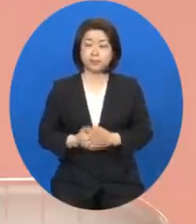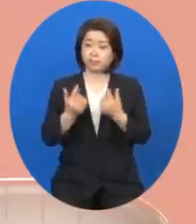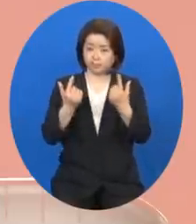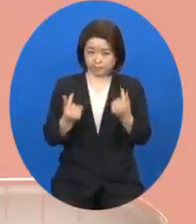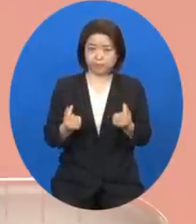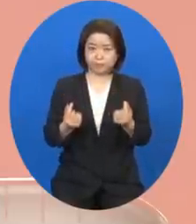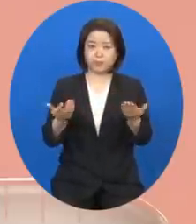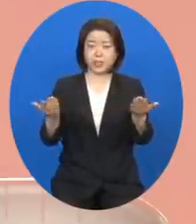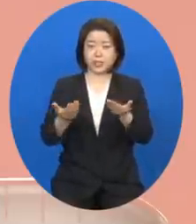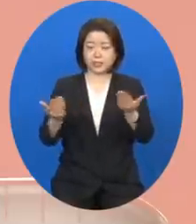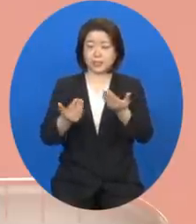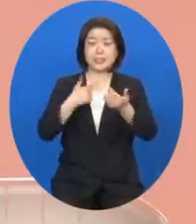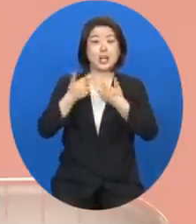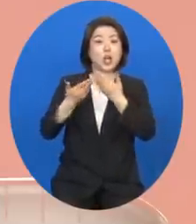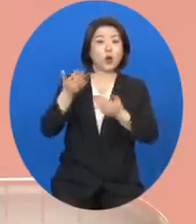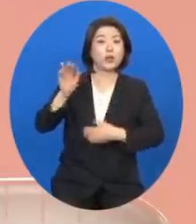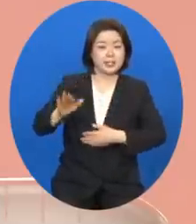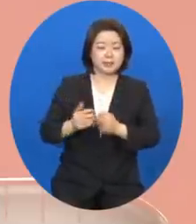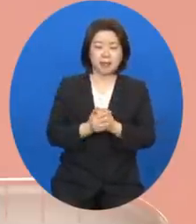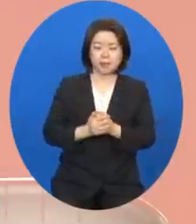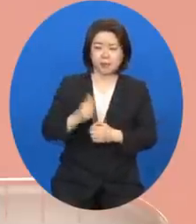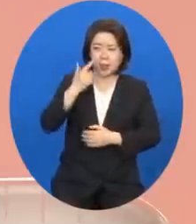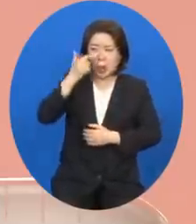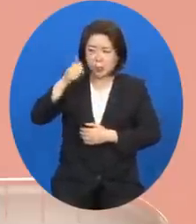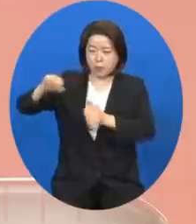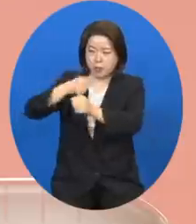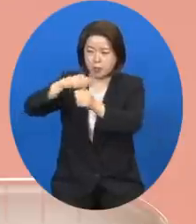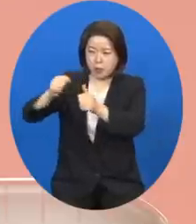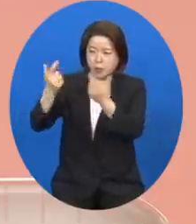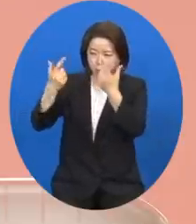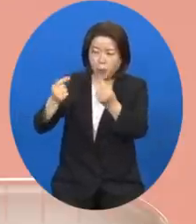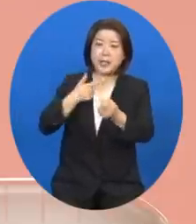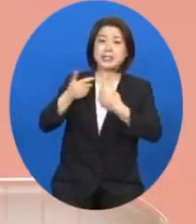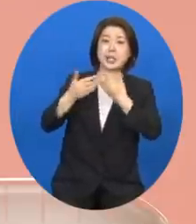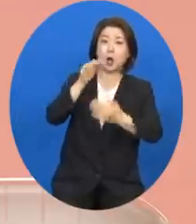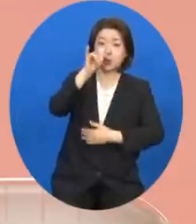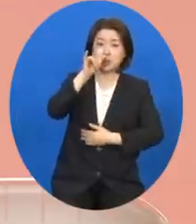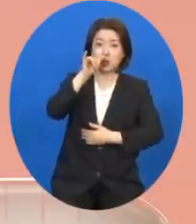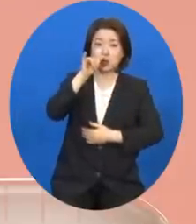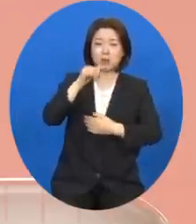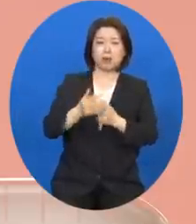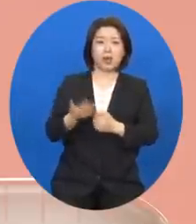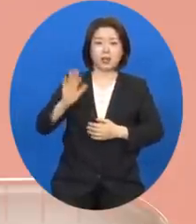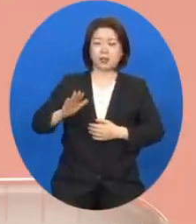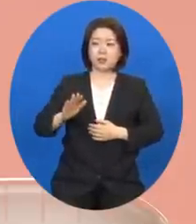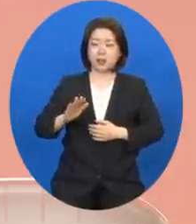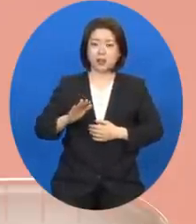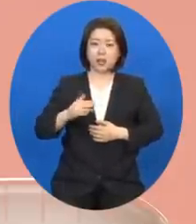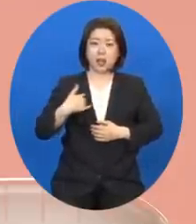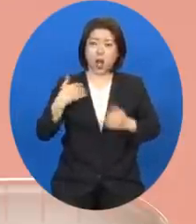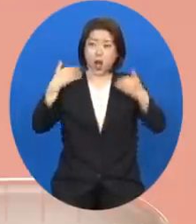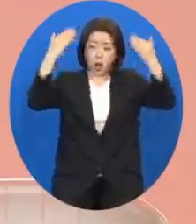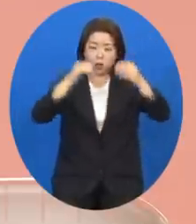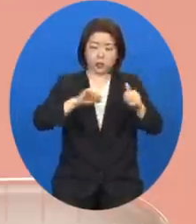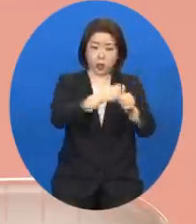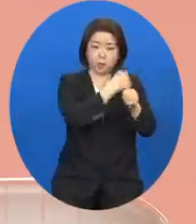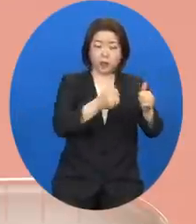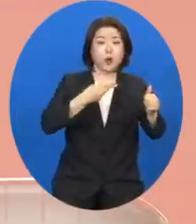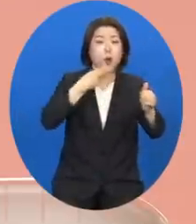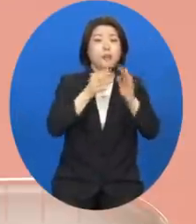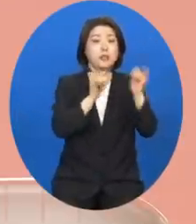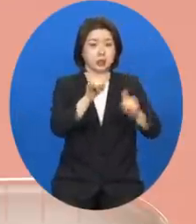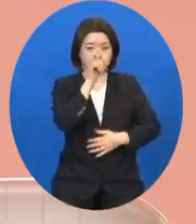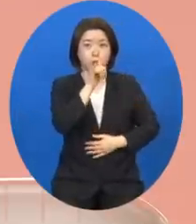똑같은 일을 겪었는데, 부모님의 폭력을 경험을 했는데 전혀 폭력을 행사하지 않는 사람도